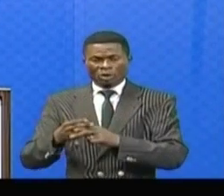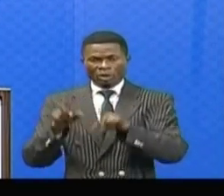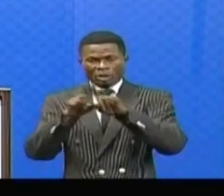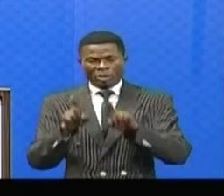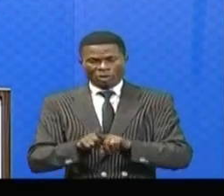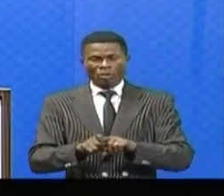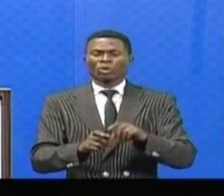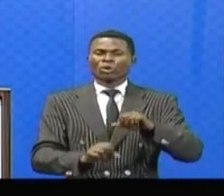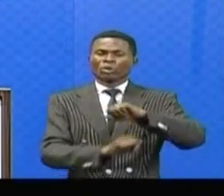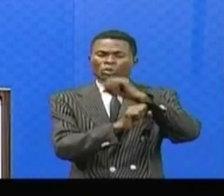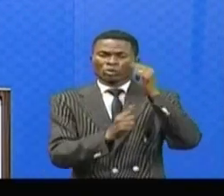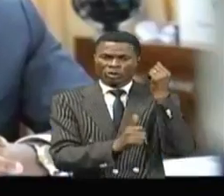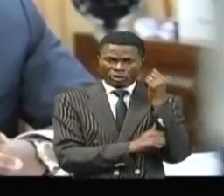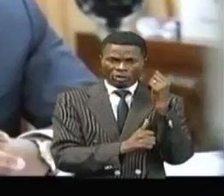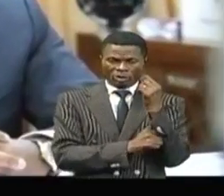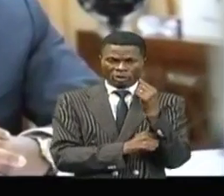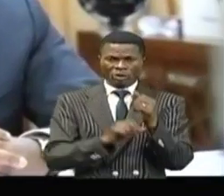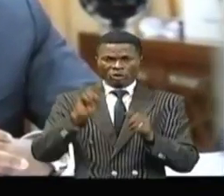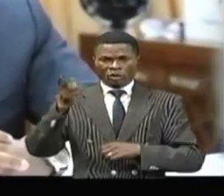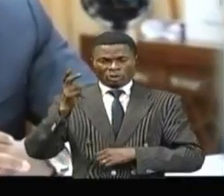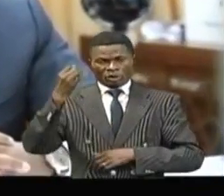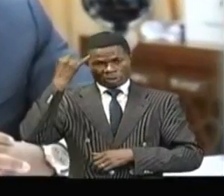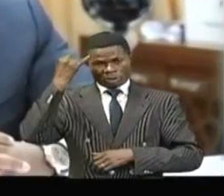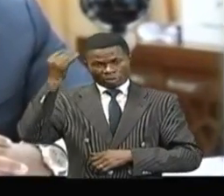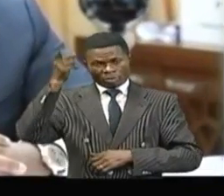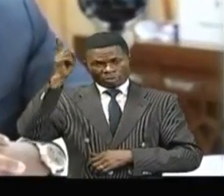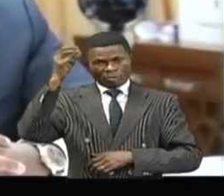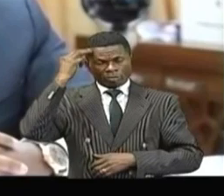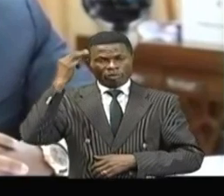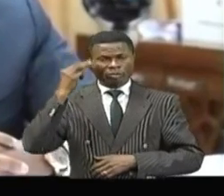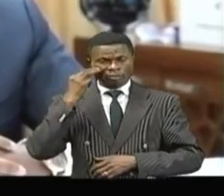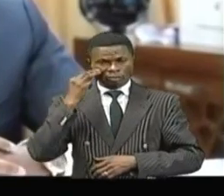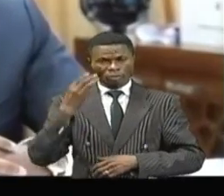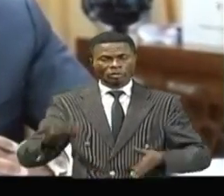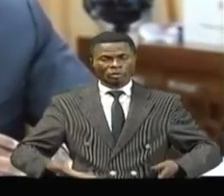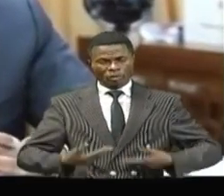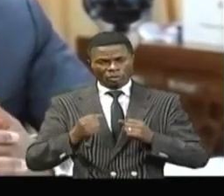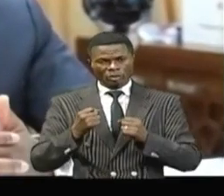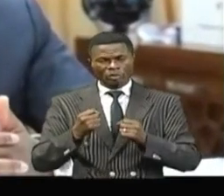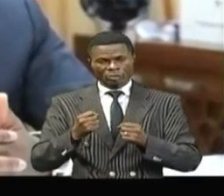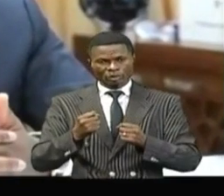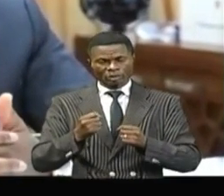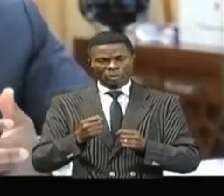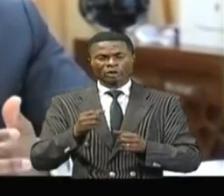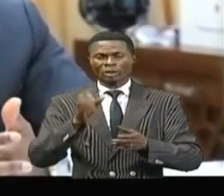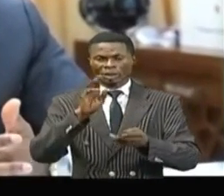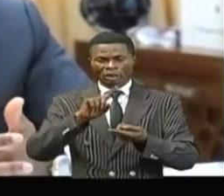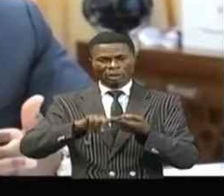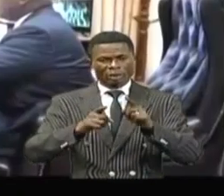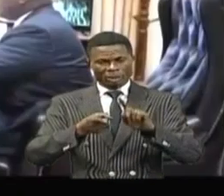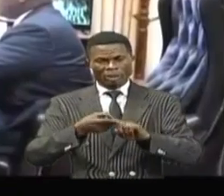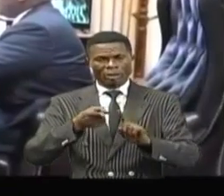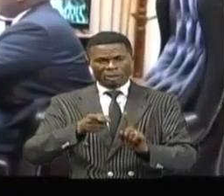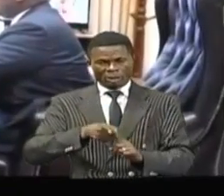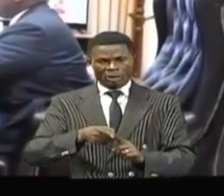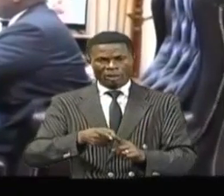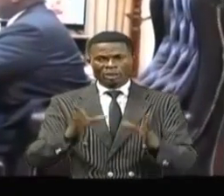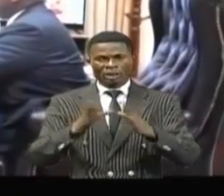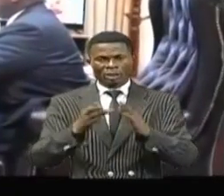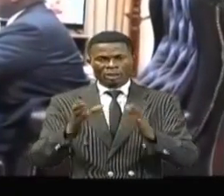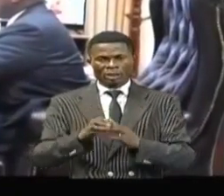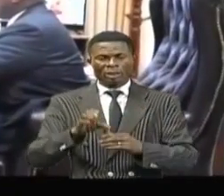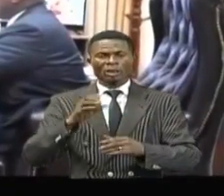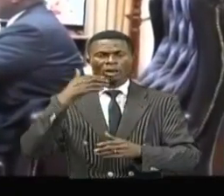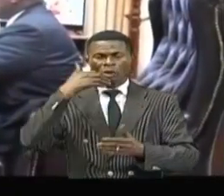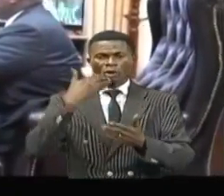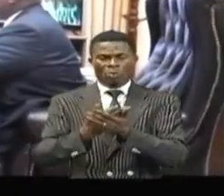qu'humanitaire. Dans un second point, le Premier ministre a salué l'issue positive des négociations conclues avec le banc